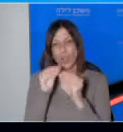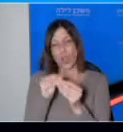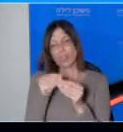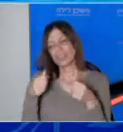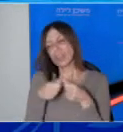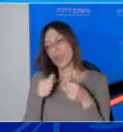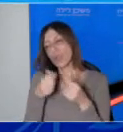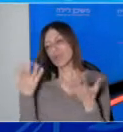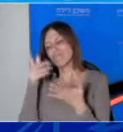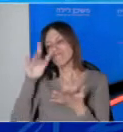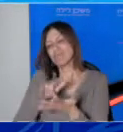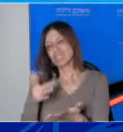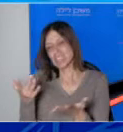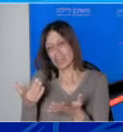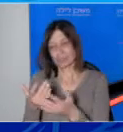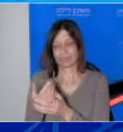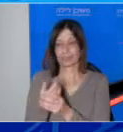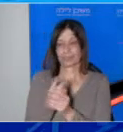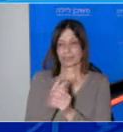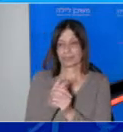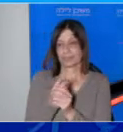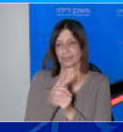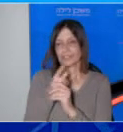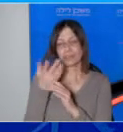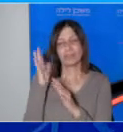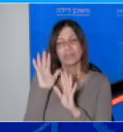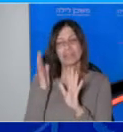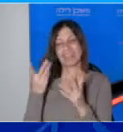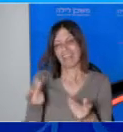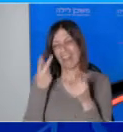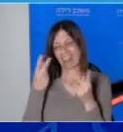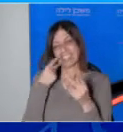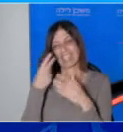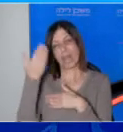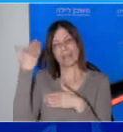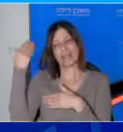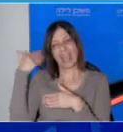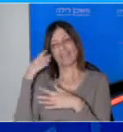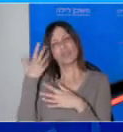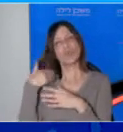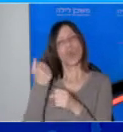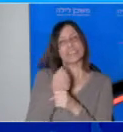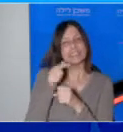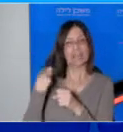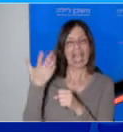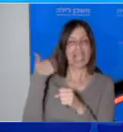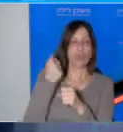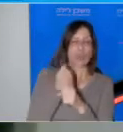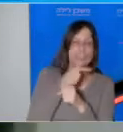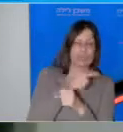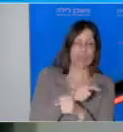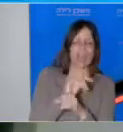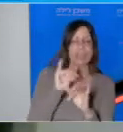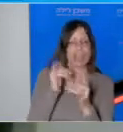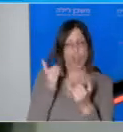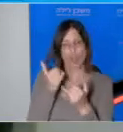בסוף. אז עוד פעם, זה מאוד מאוד קל לבוא ולהסתכל על בדיעבד ולהגיד היינו עושים ככה והיינו עושים ככה. נכון,